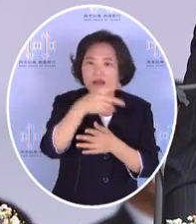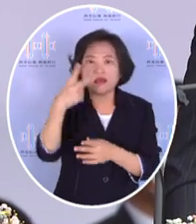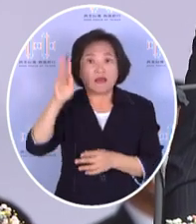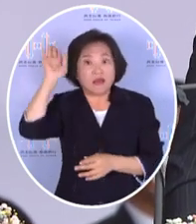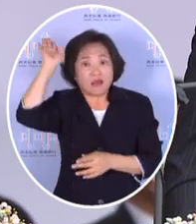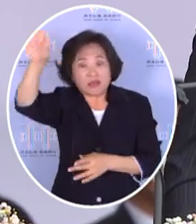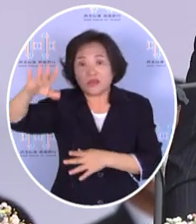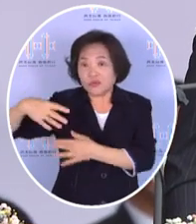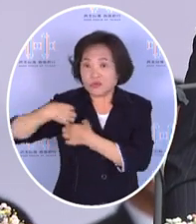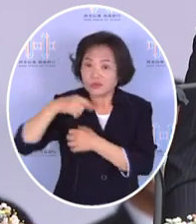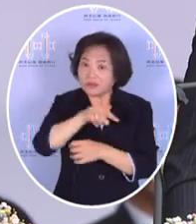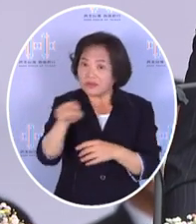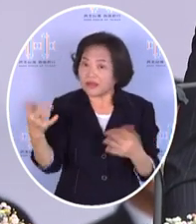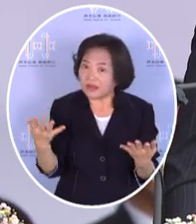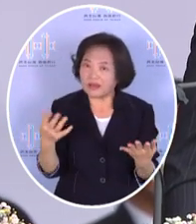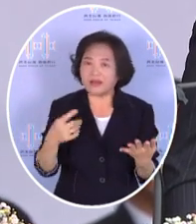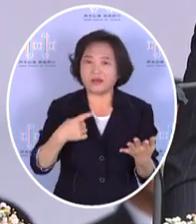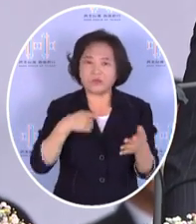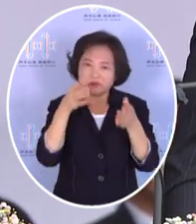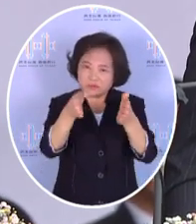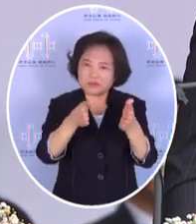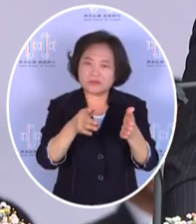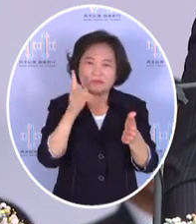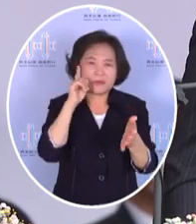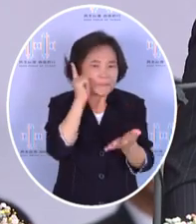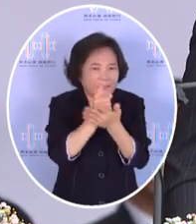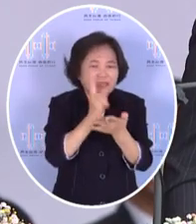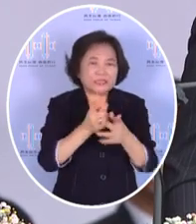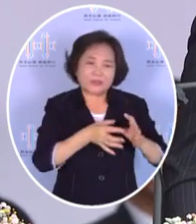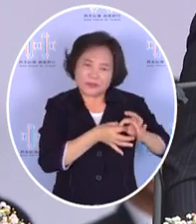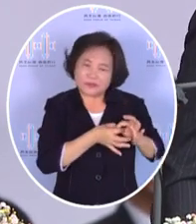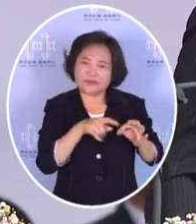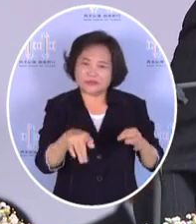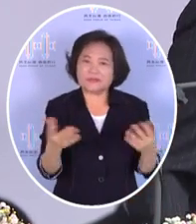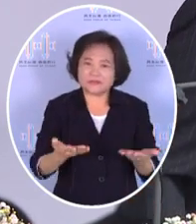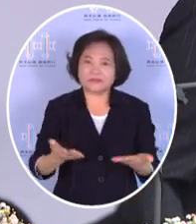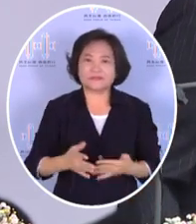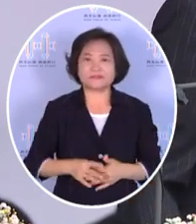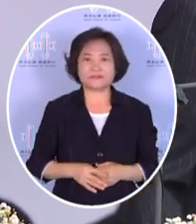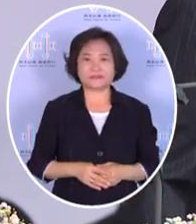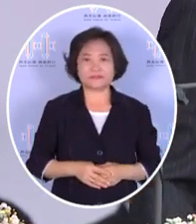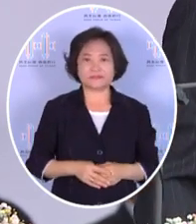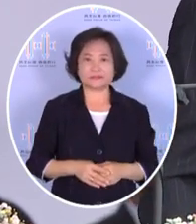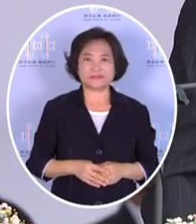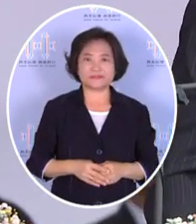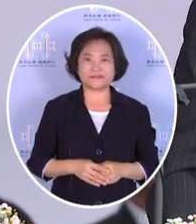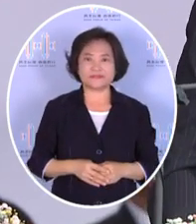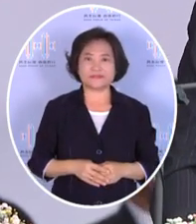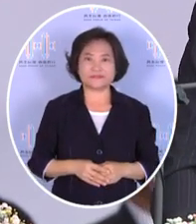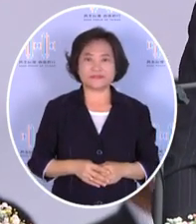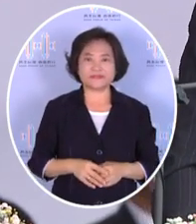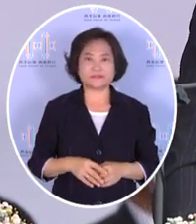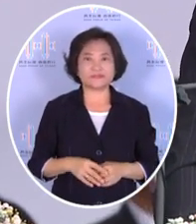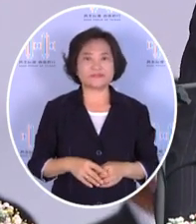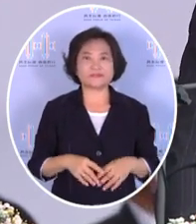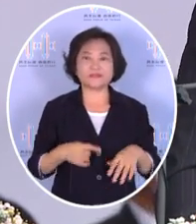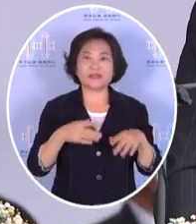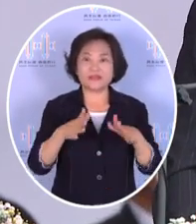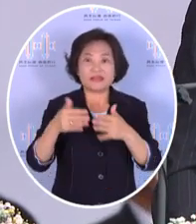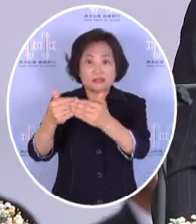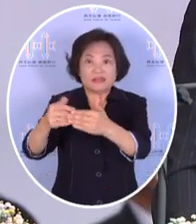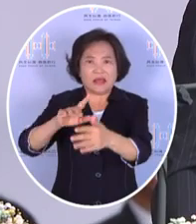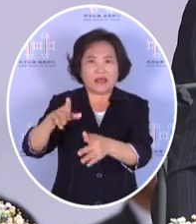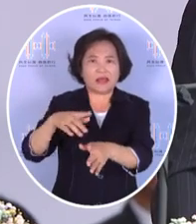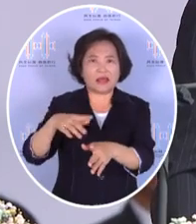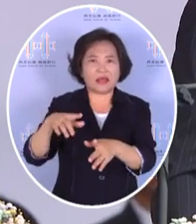军，就是我最心心念念的事情。面对对岸的军